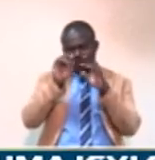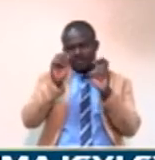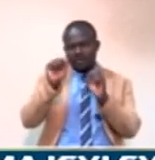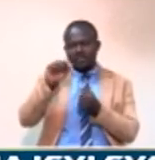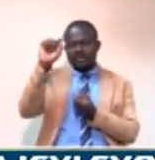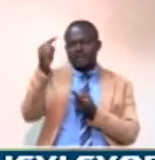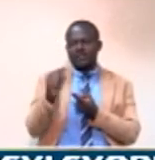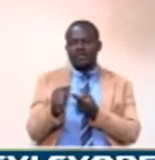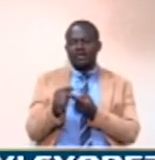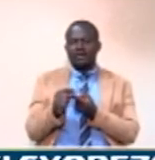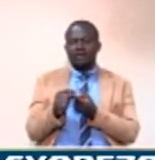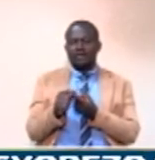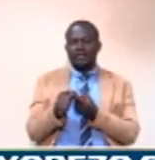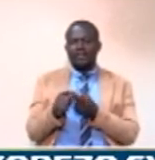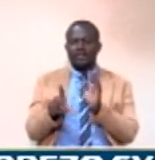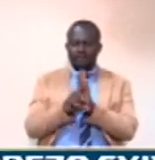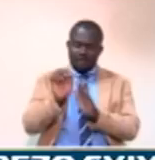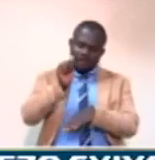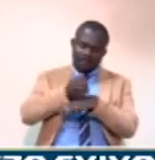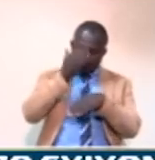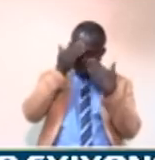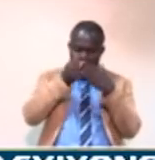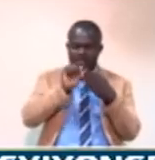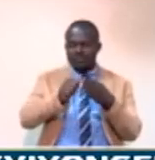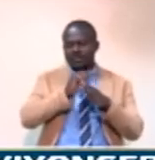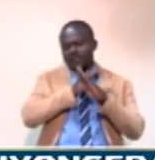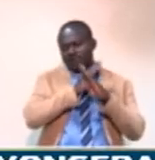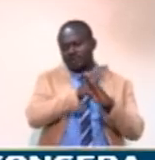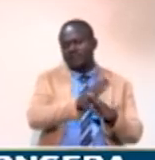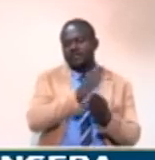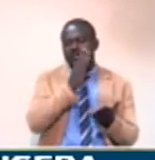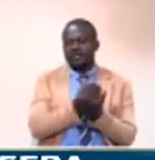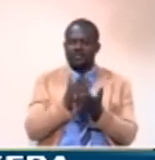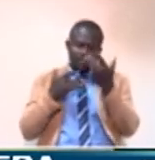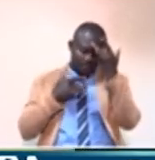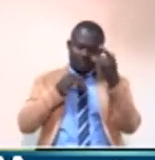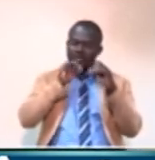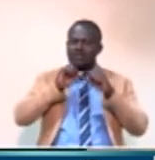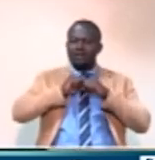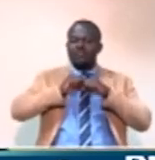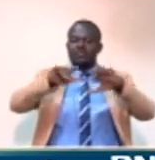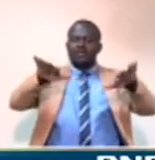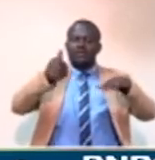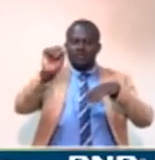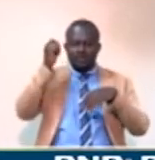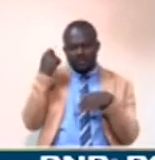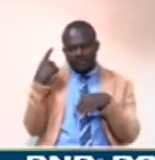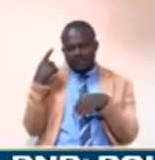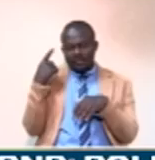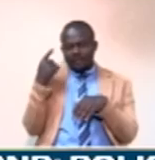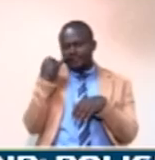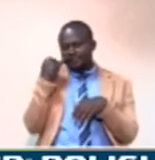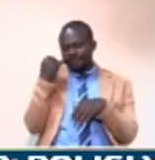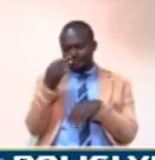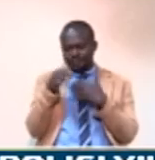igabanuke. Ingamba zijyaho kugira ngo zitsikamire cyangwa dutsikamire iki cyorezo cyo gukwirakwira, ibyo babyumve. Iyo